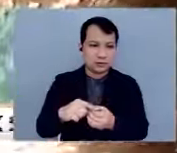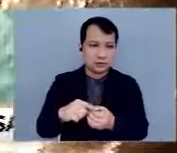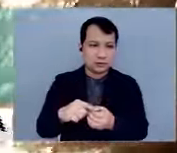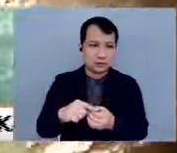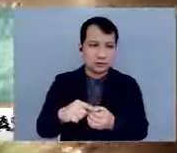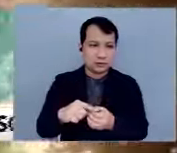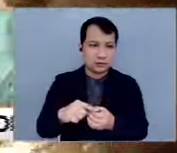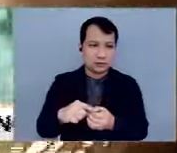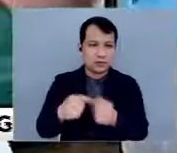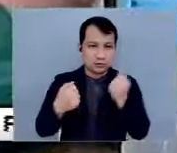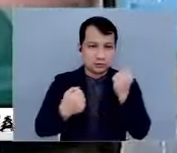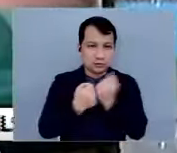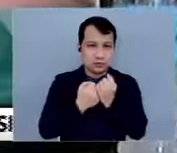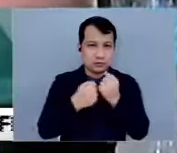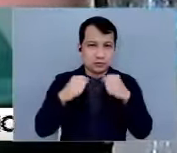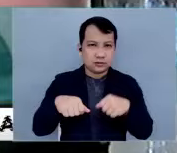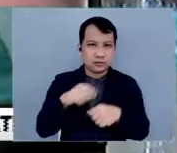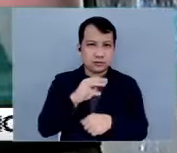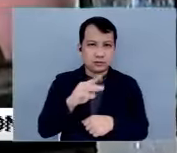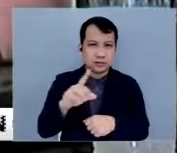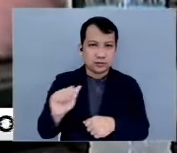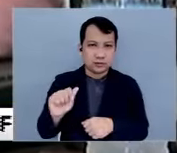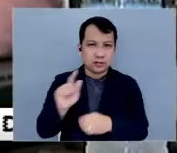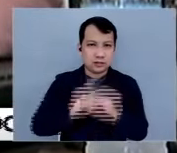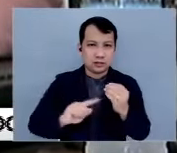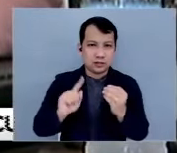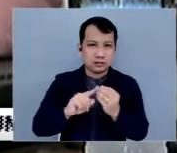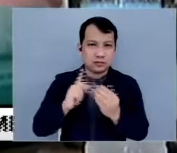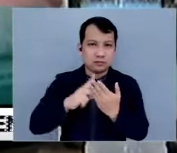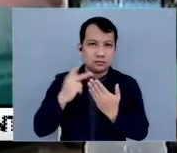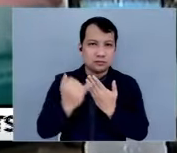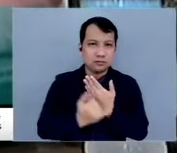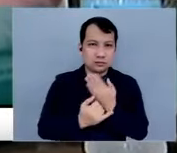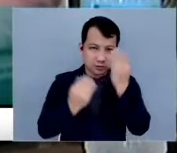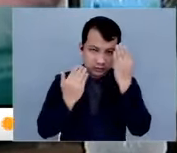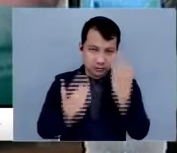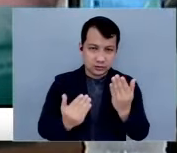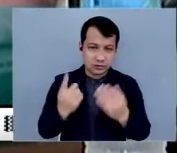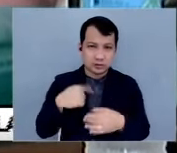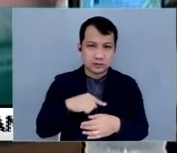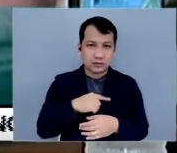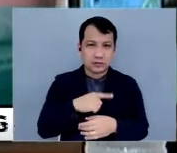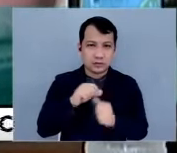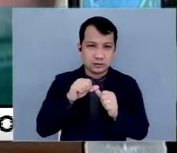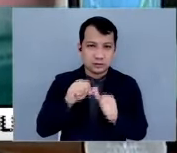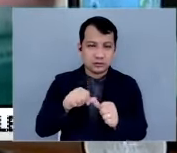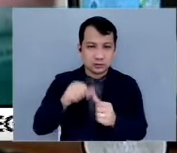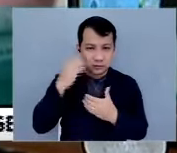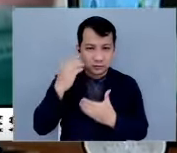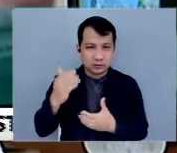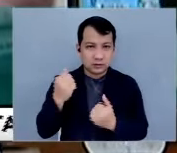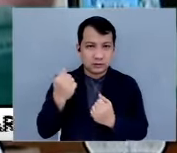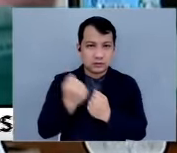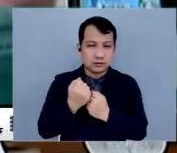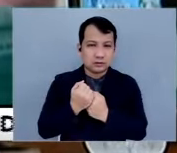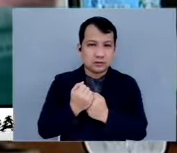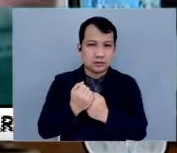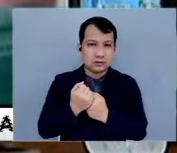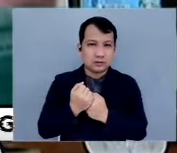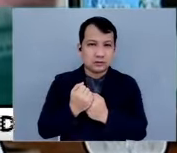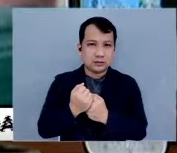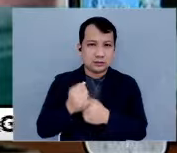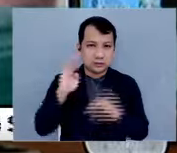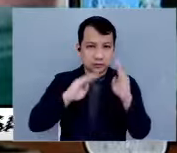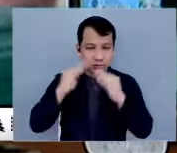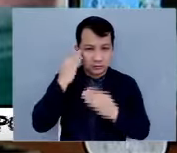suportahan kami ng MMDA about sa project na yan. Continuous dapat po ang support. Kaso ang nagiging problema po